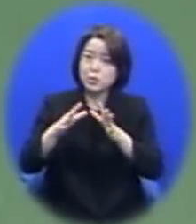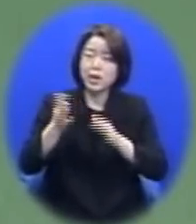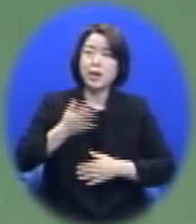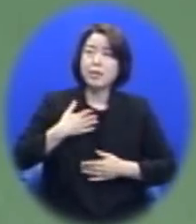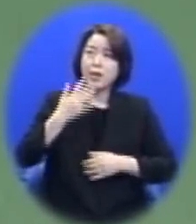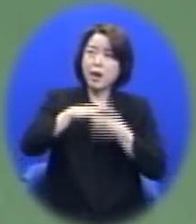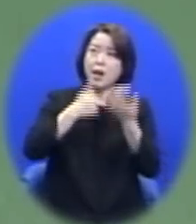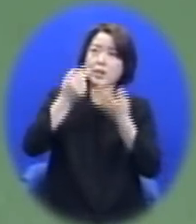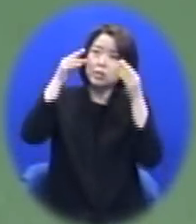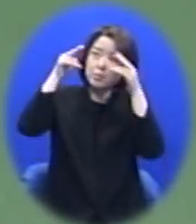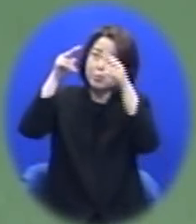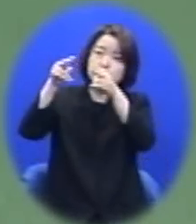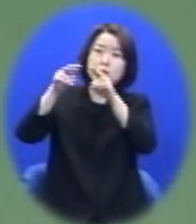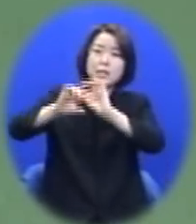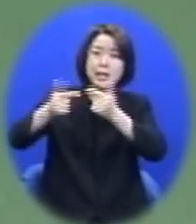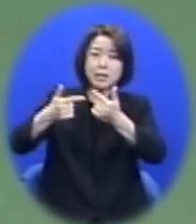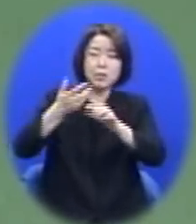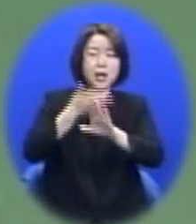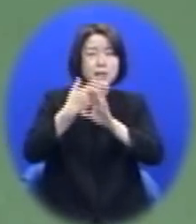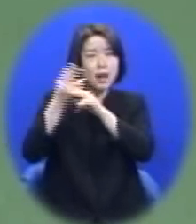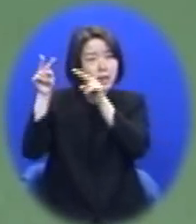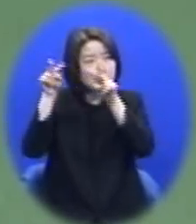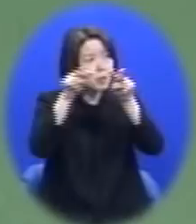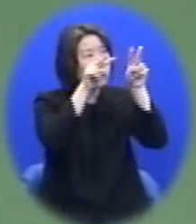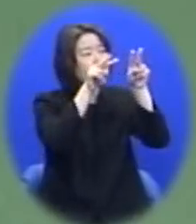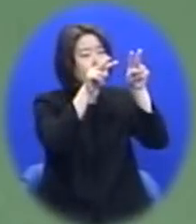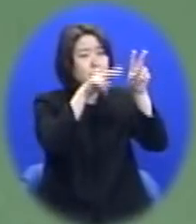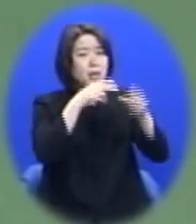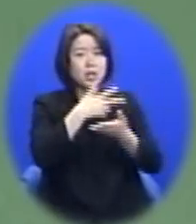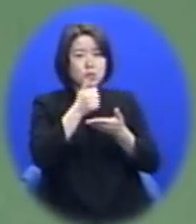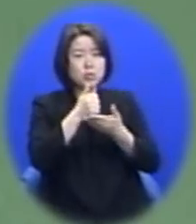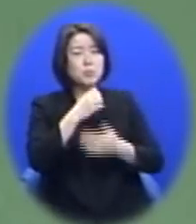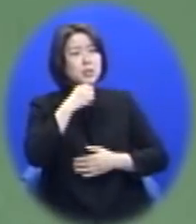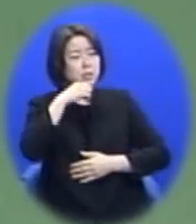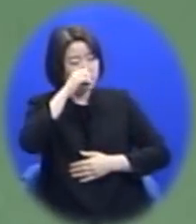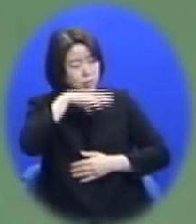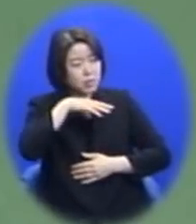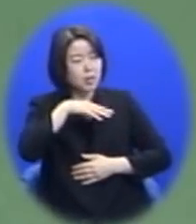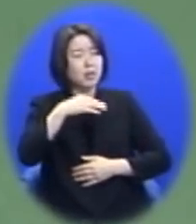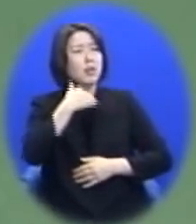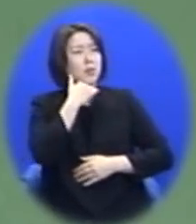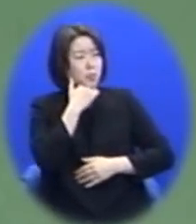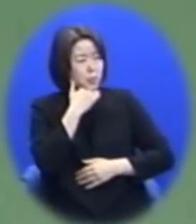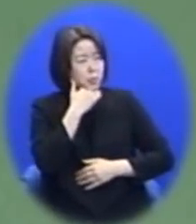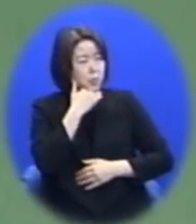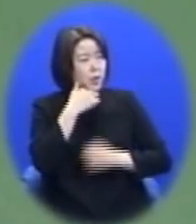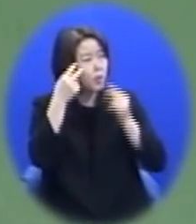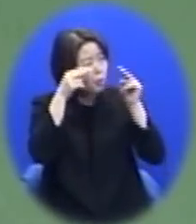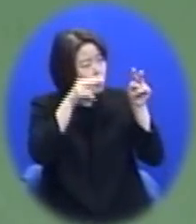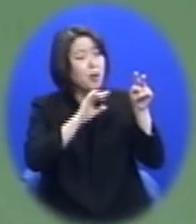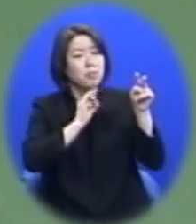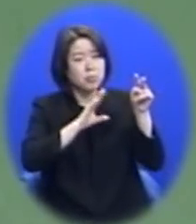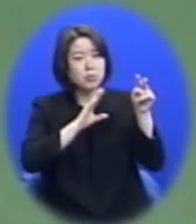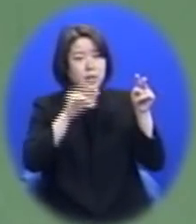않고 다른 것을 바라보기 때문에 주님이 그냥 지켜만 보실 수밖에 없으실 수도